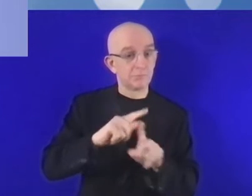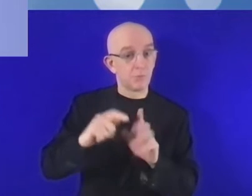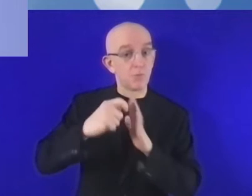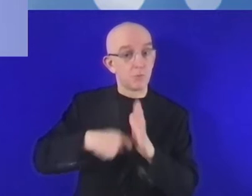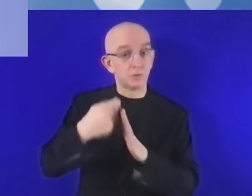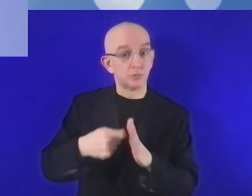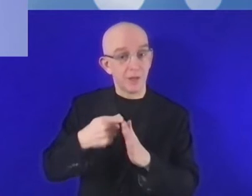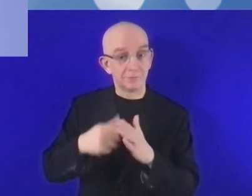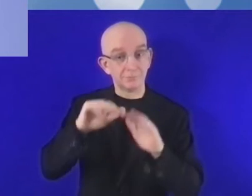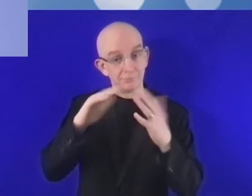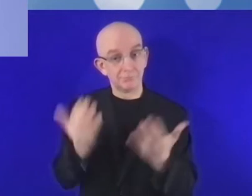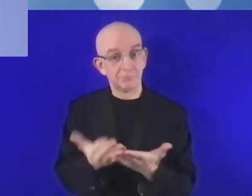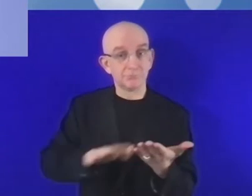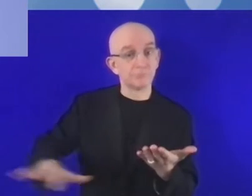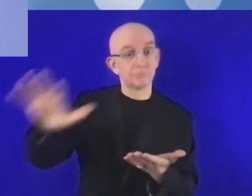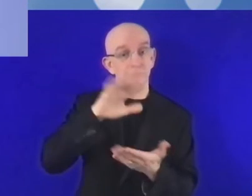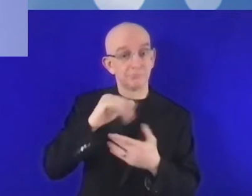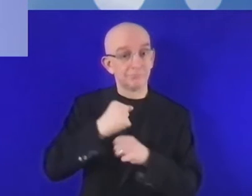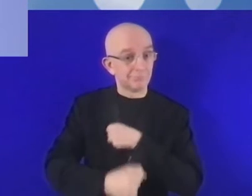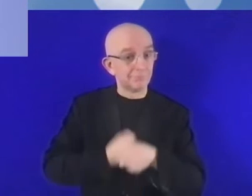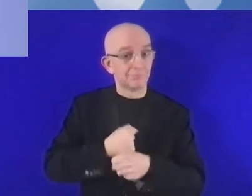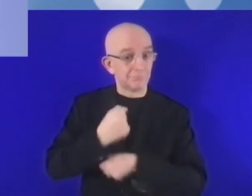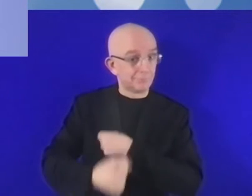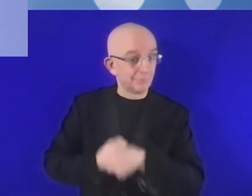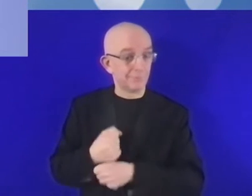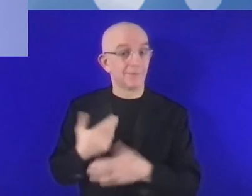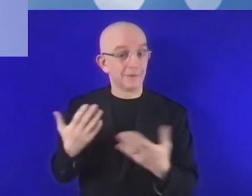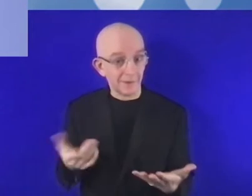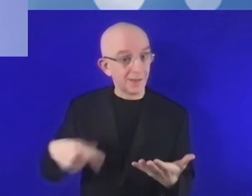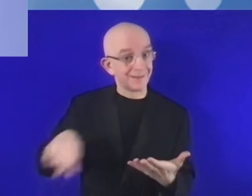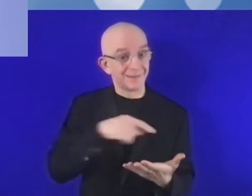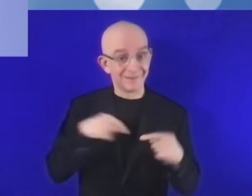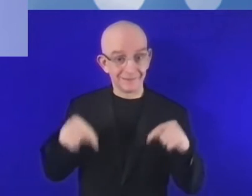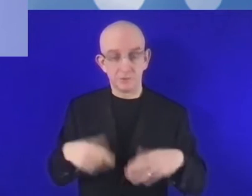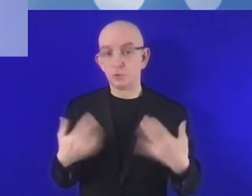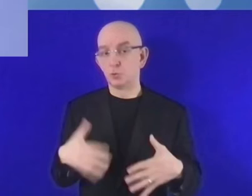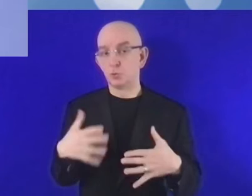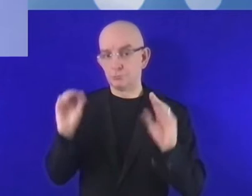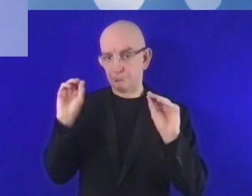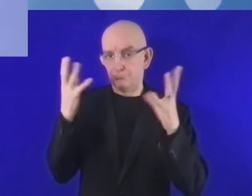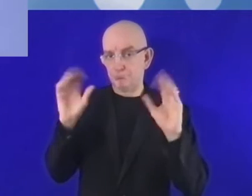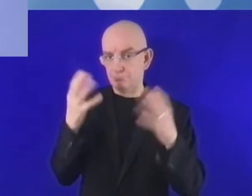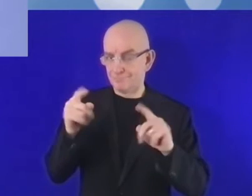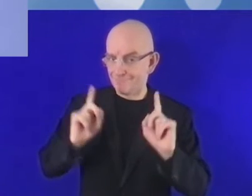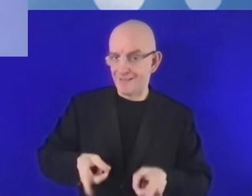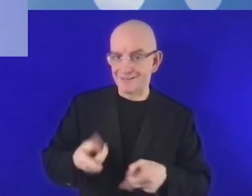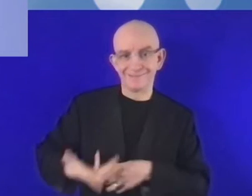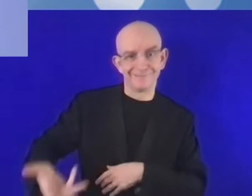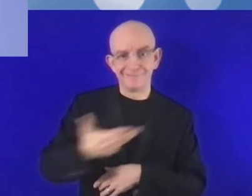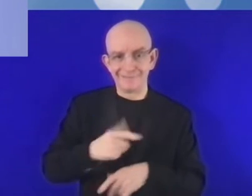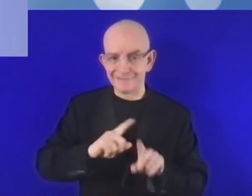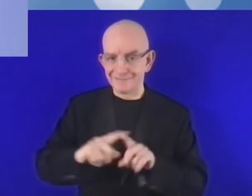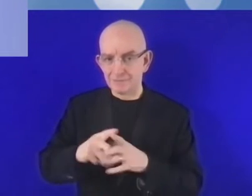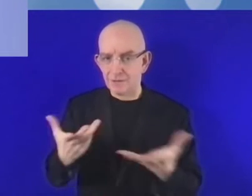миллиардах евро в каждом году. такие события, как сегодняшний саммит, очень нужны, потому